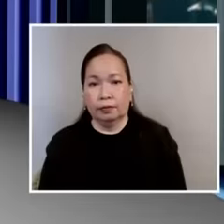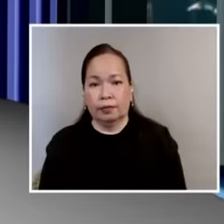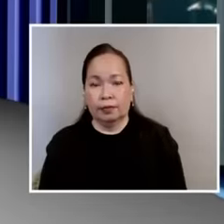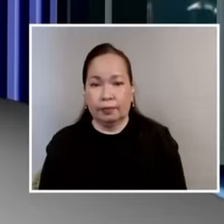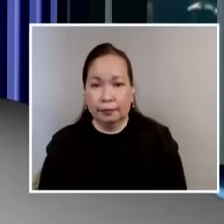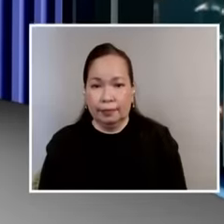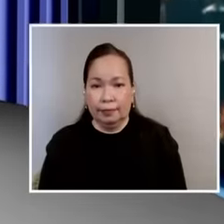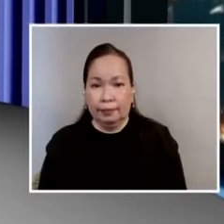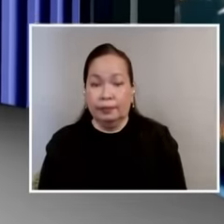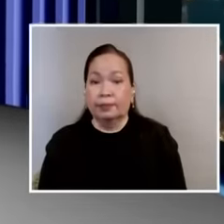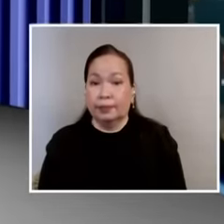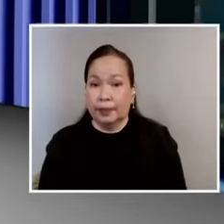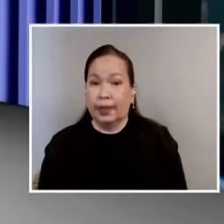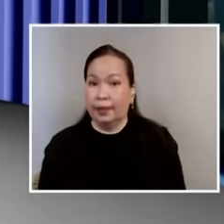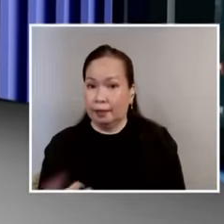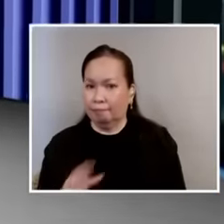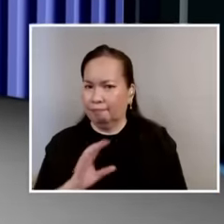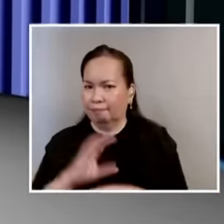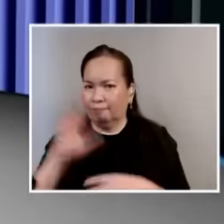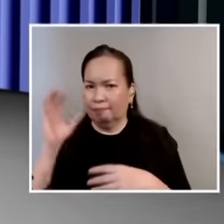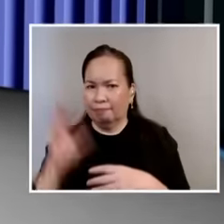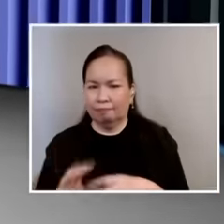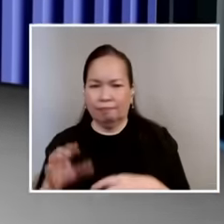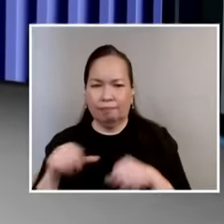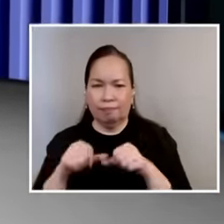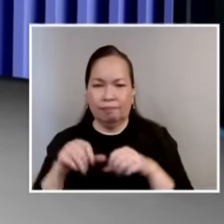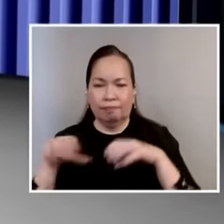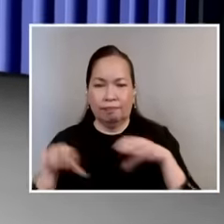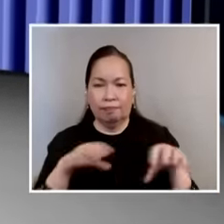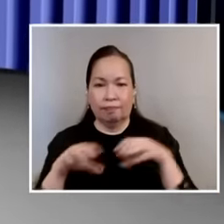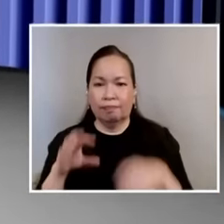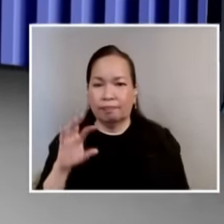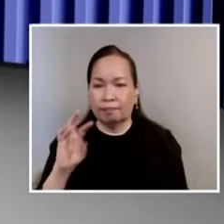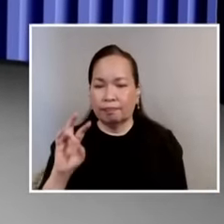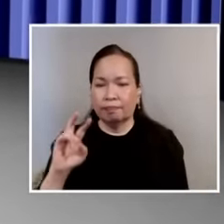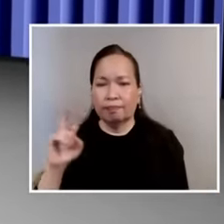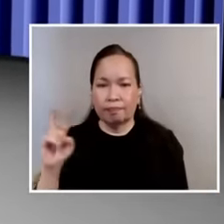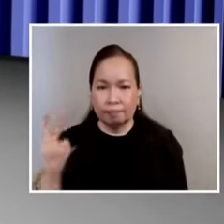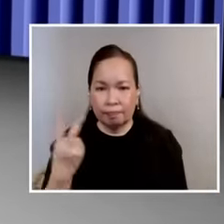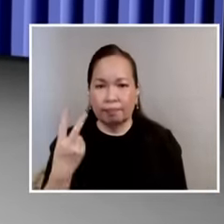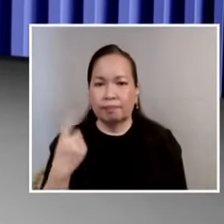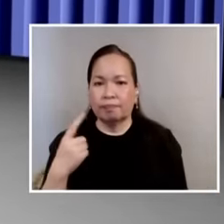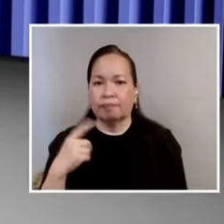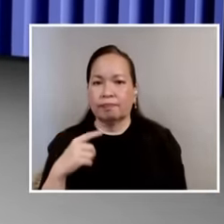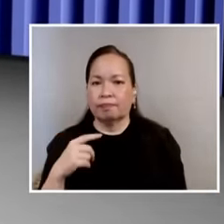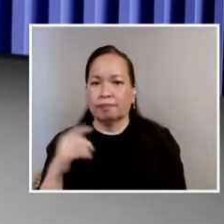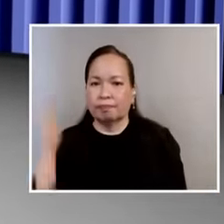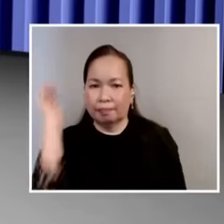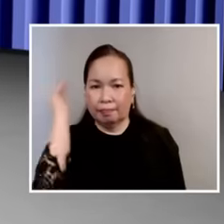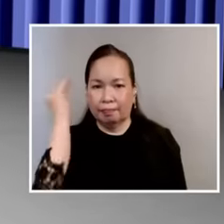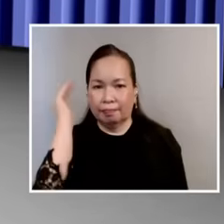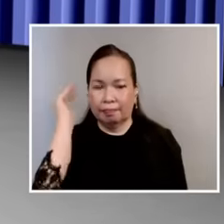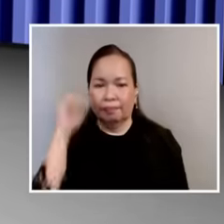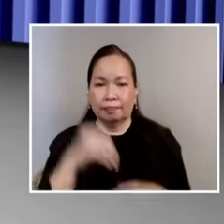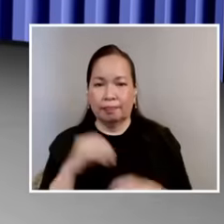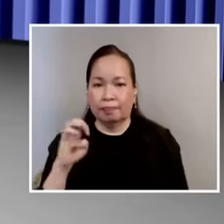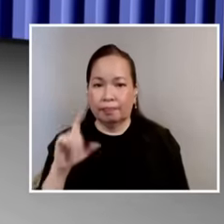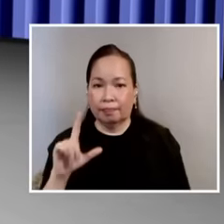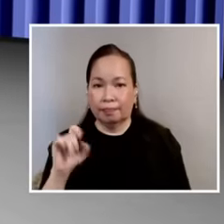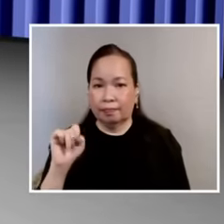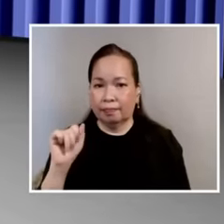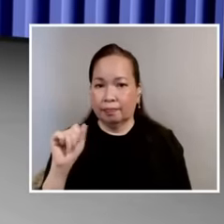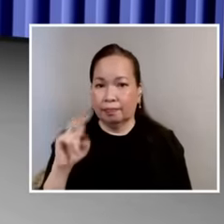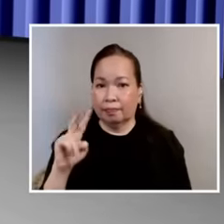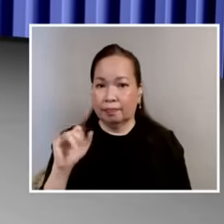In full swing na ang activities sa 72nd Miss Universe pageant sa El Salvador. Enjoy naman na nakipag-bonding si Miss